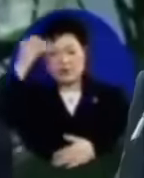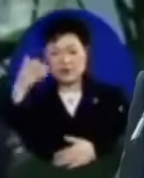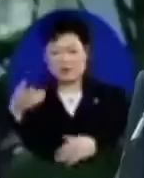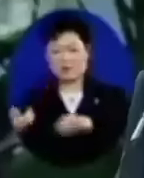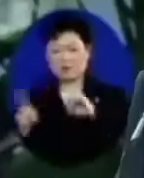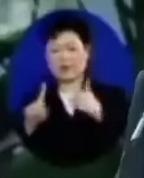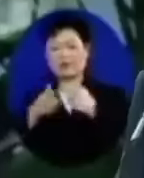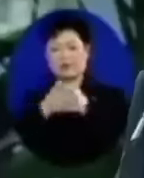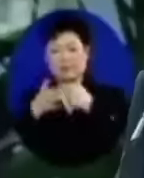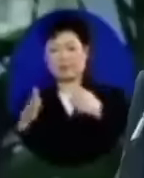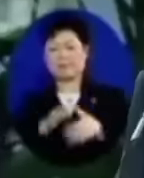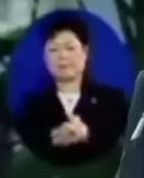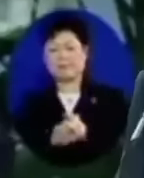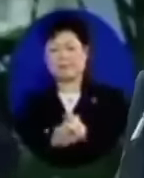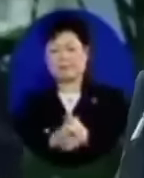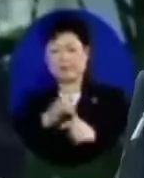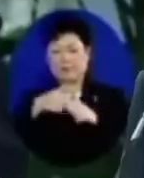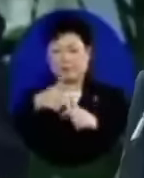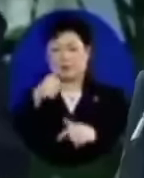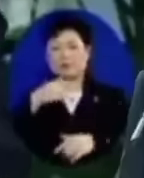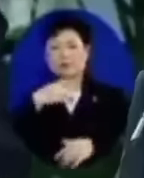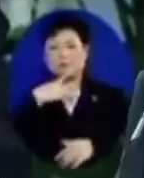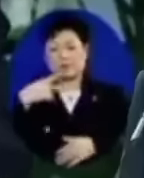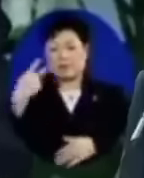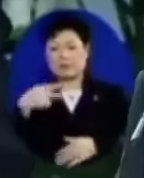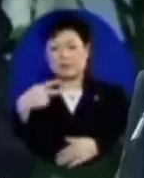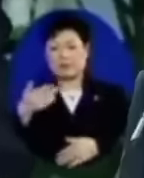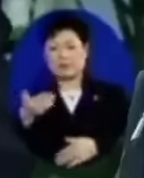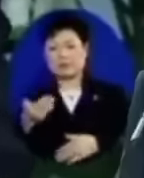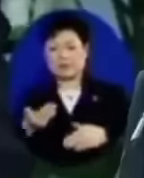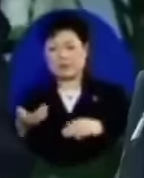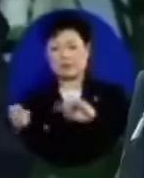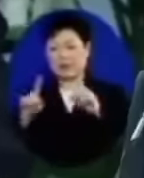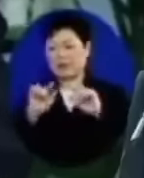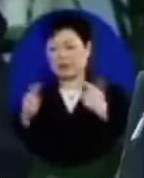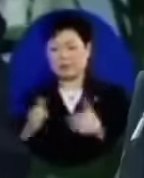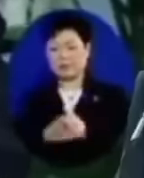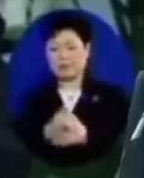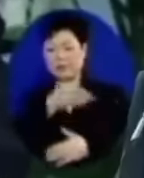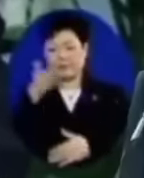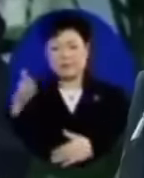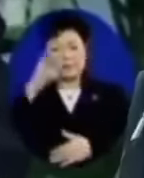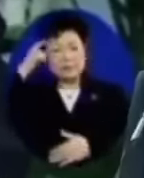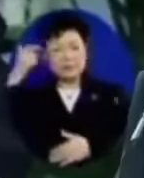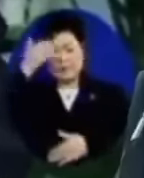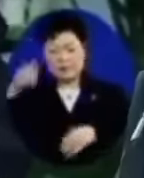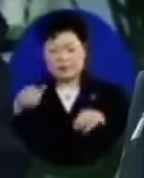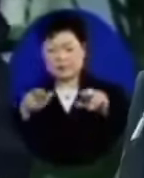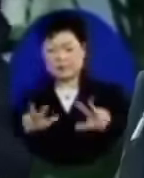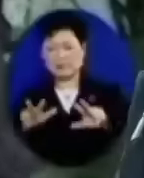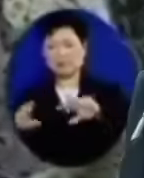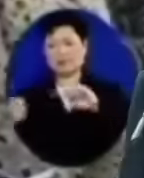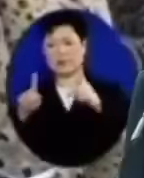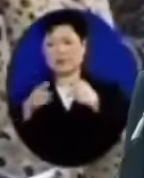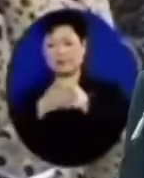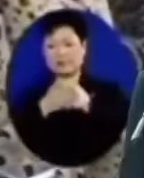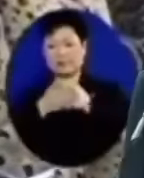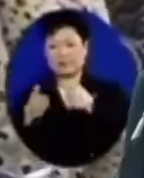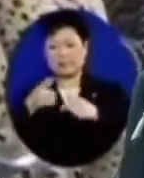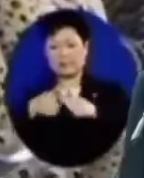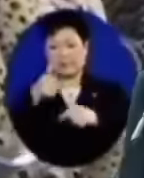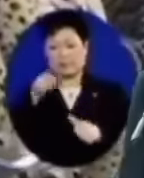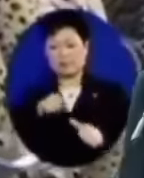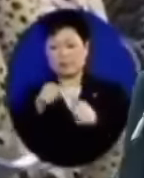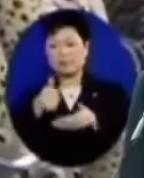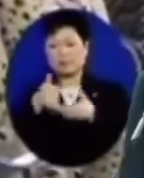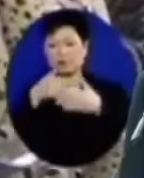부활했기 때문인 것입니다. 예수님만 2000년 전에 부활한 것이 아니라 여러분의 영이 오늘날 부활했기 때문에 예수님을